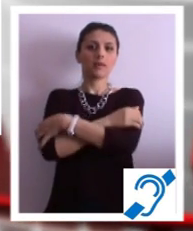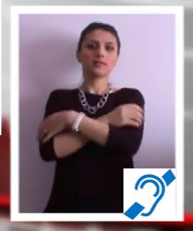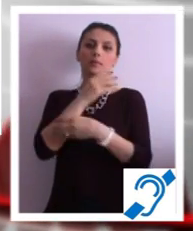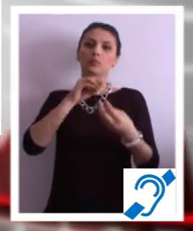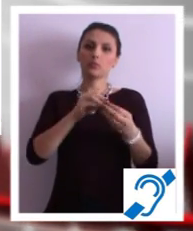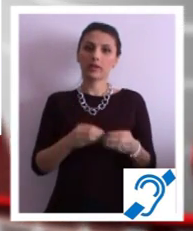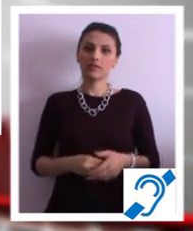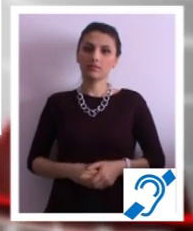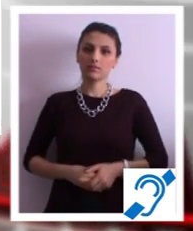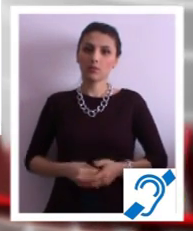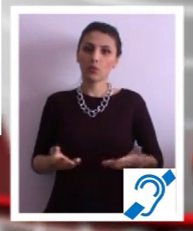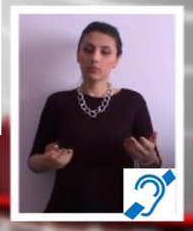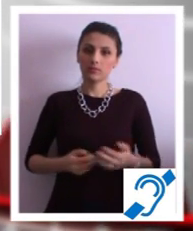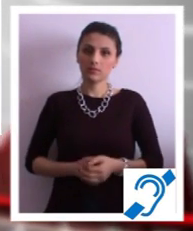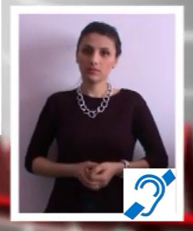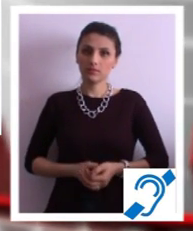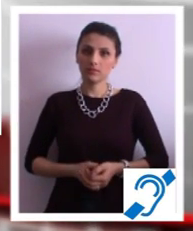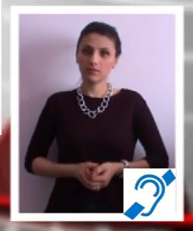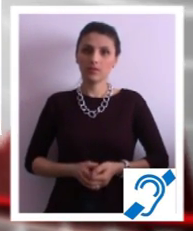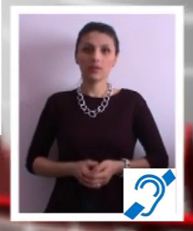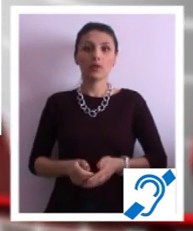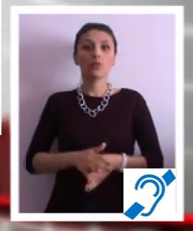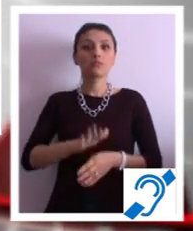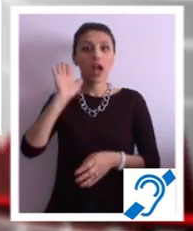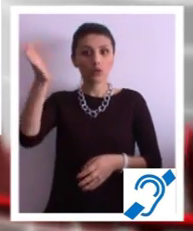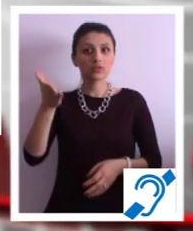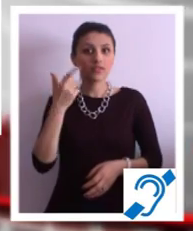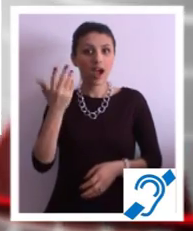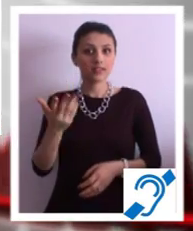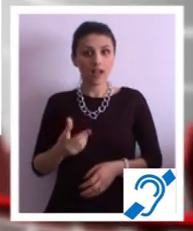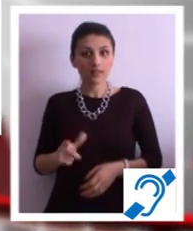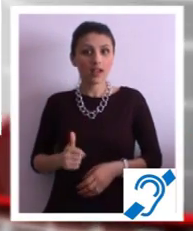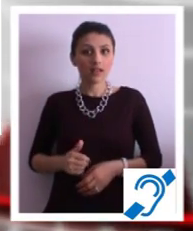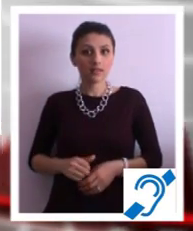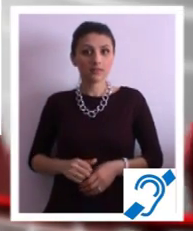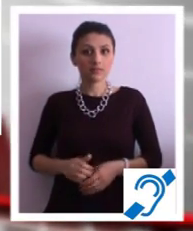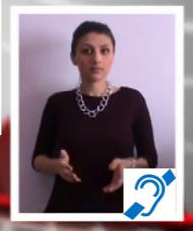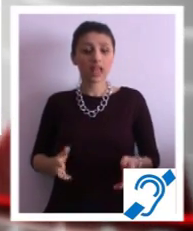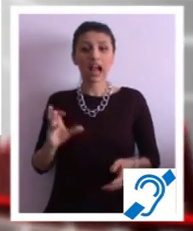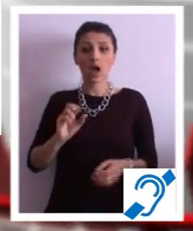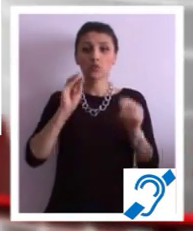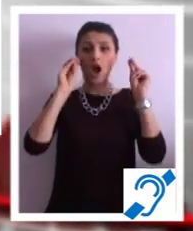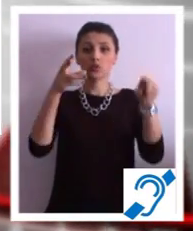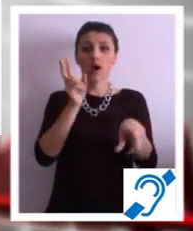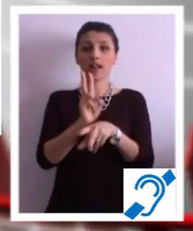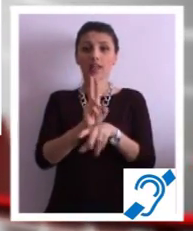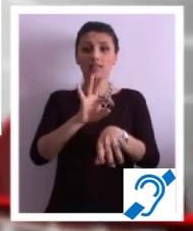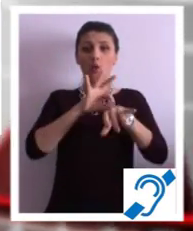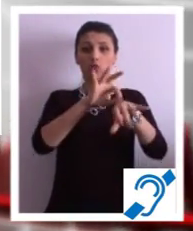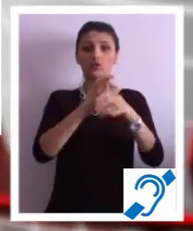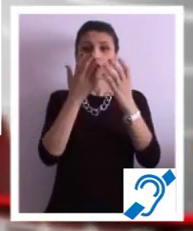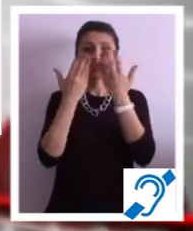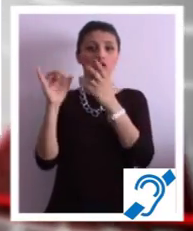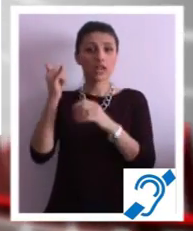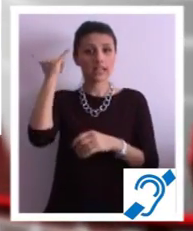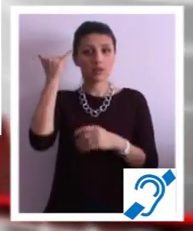pupe. Cum s-a dus spre ea sau cum s-a întâmplat? Da. Cazul a ajuns în atenția conducerii școlii, dar